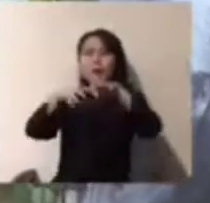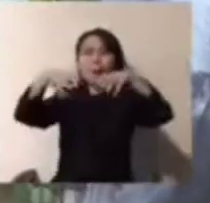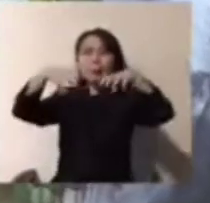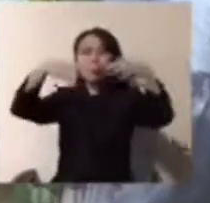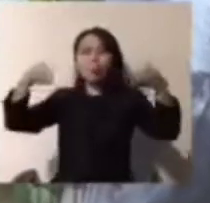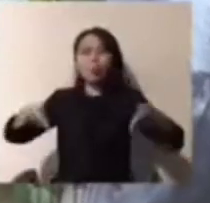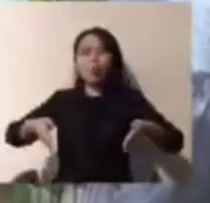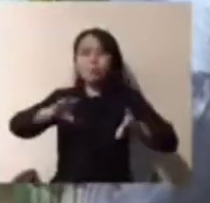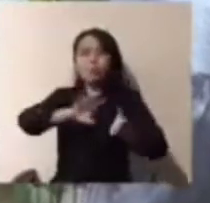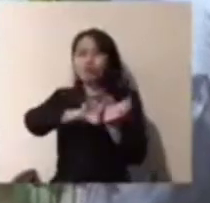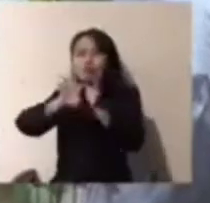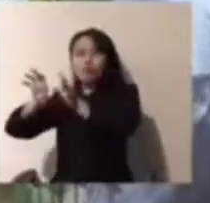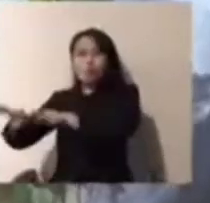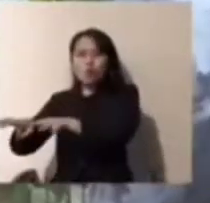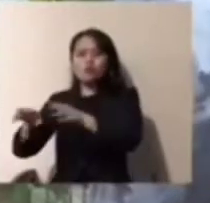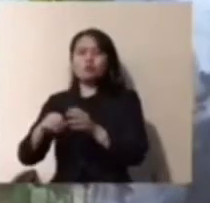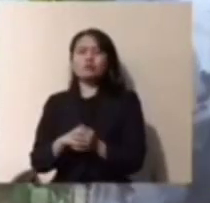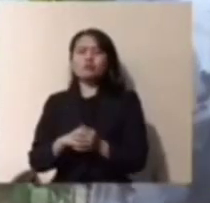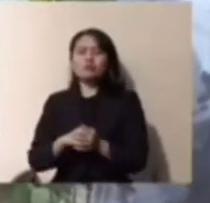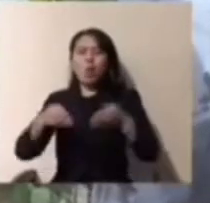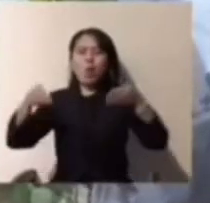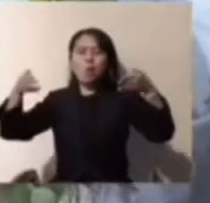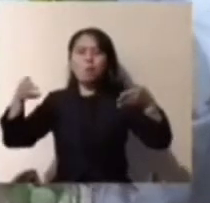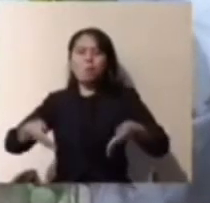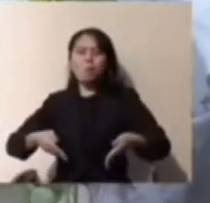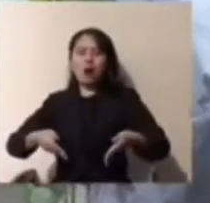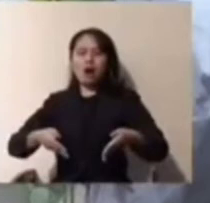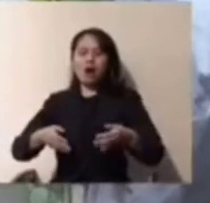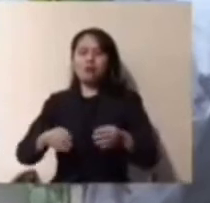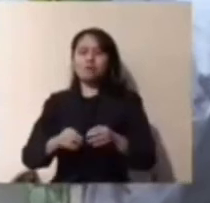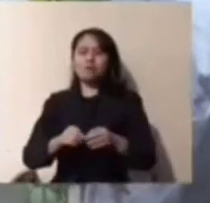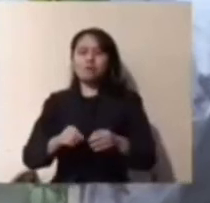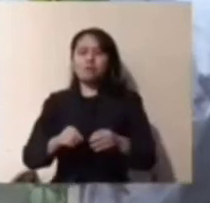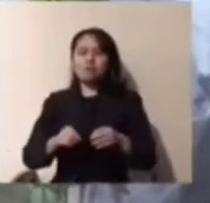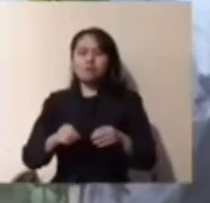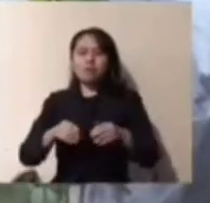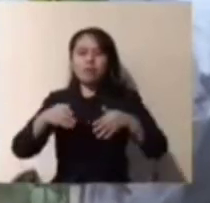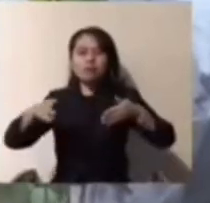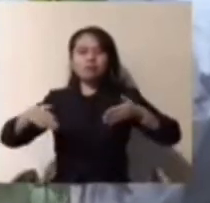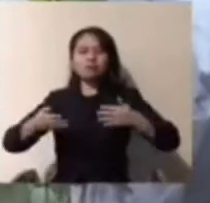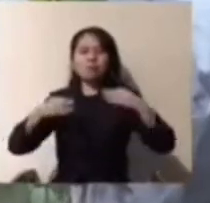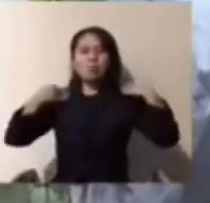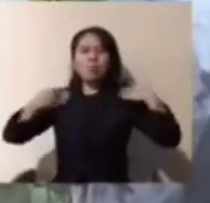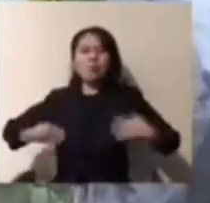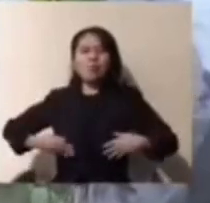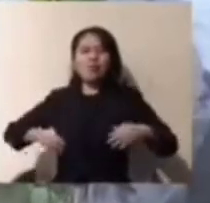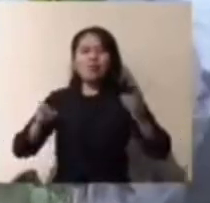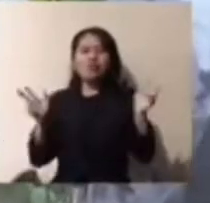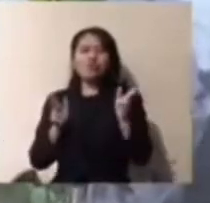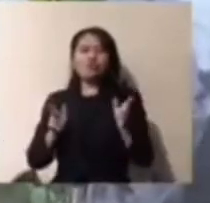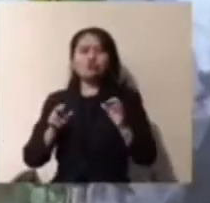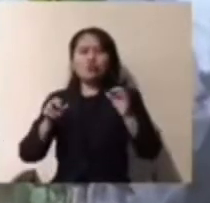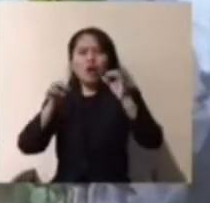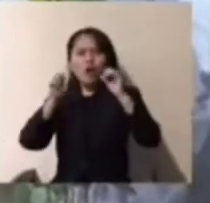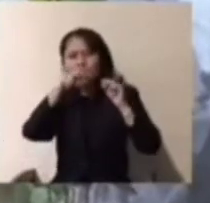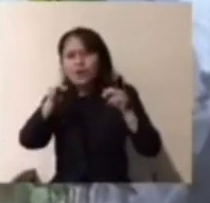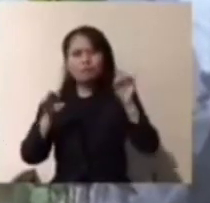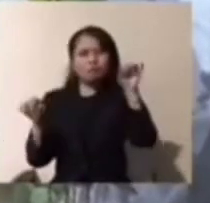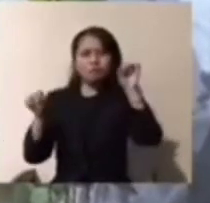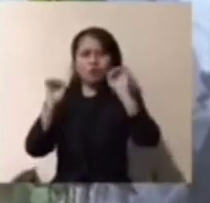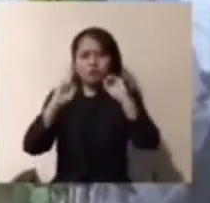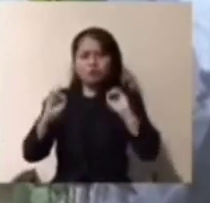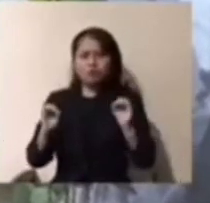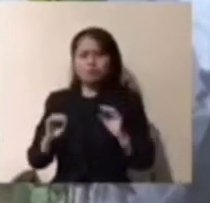makam. Ketika masuk ke dalam makam, mereka tidak melihat jenazah Yesus.